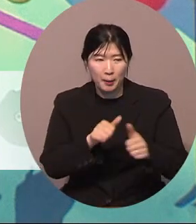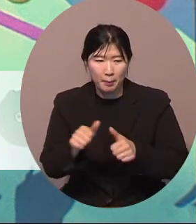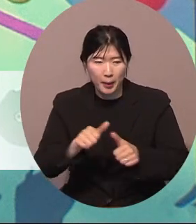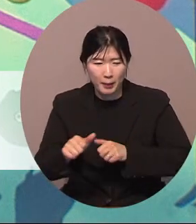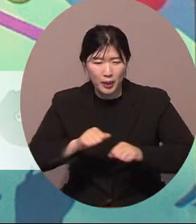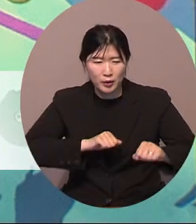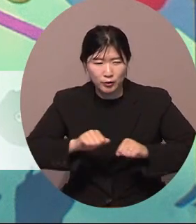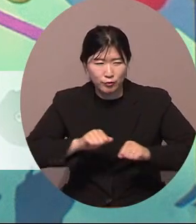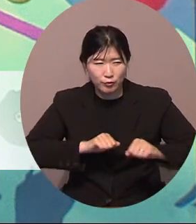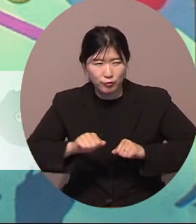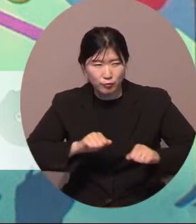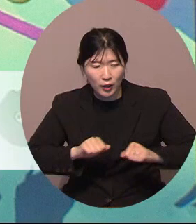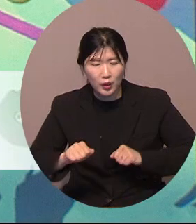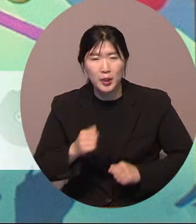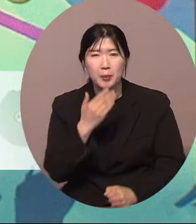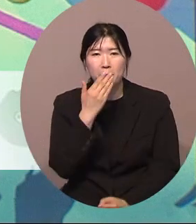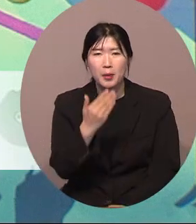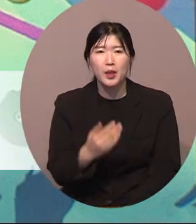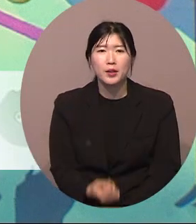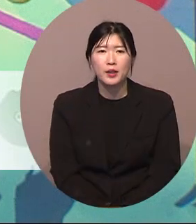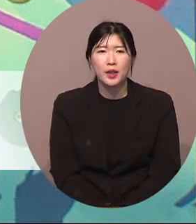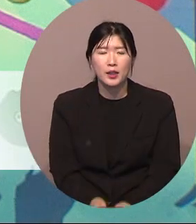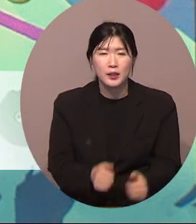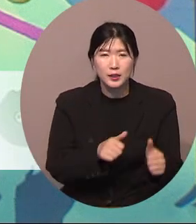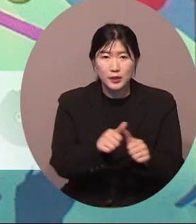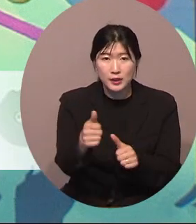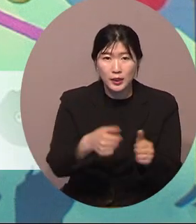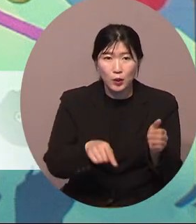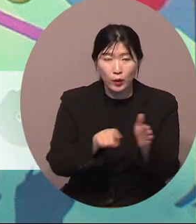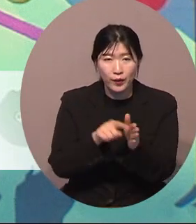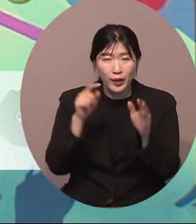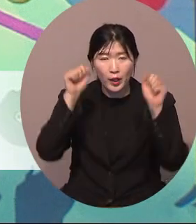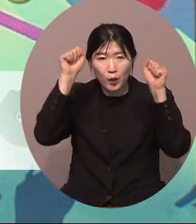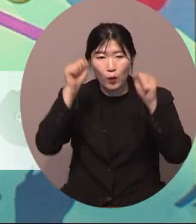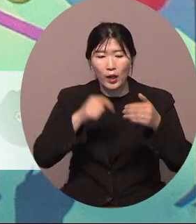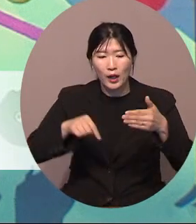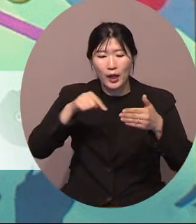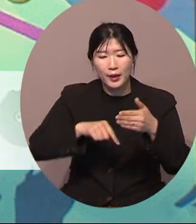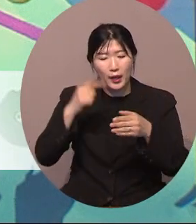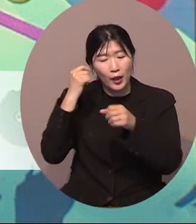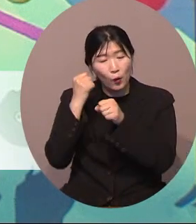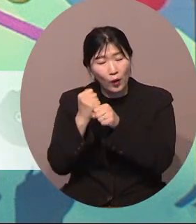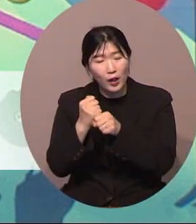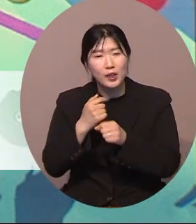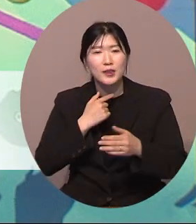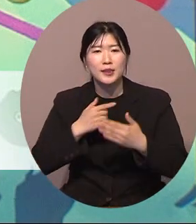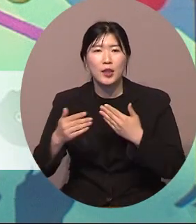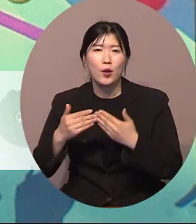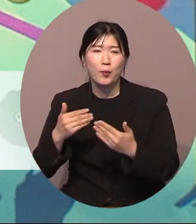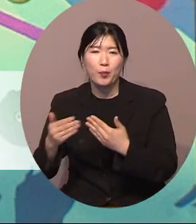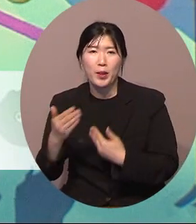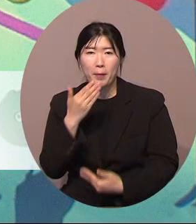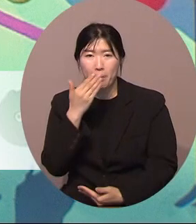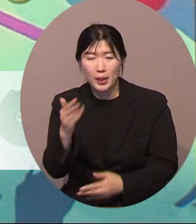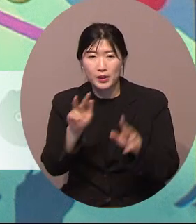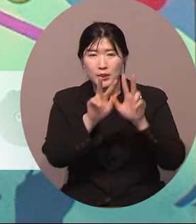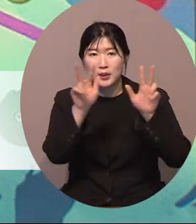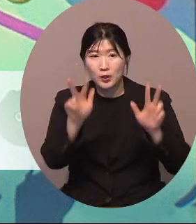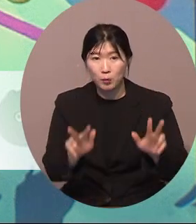땀을 쥐며 지켜보게 될 텐데요. 승리를 위한 스포츠 속 숨은 과학의 원리를 체험을 통해 느낄 수 있는